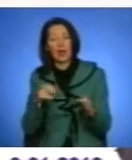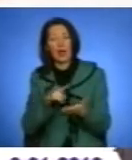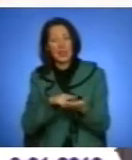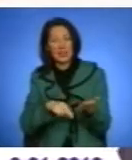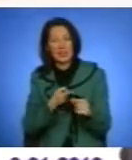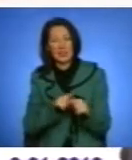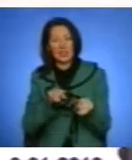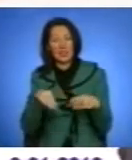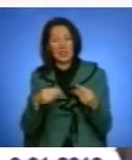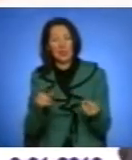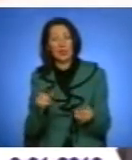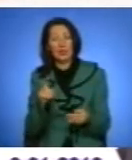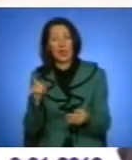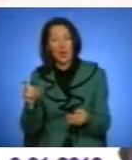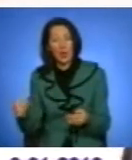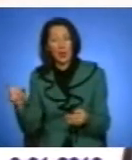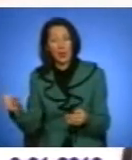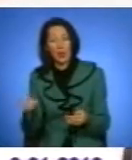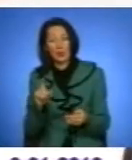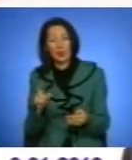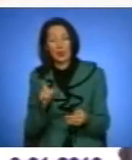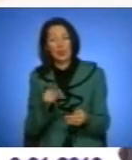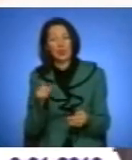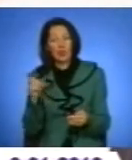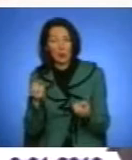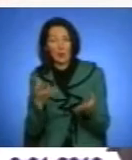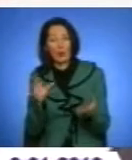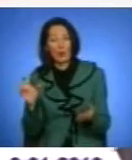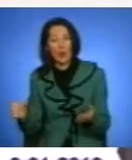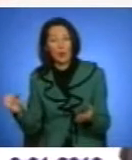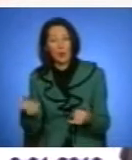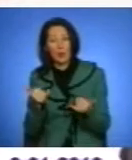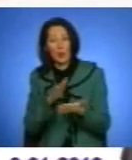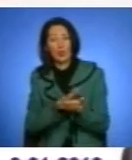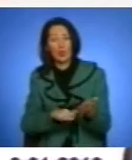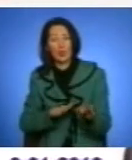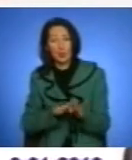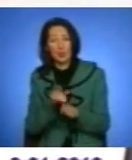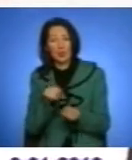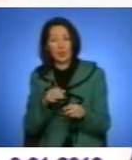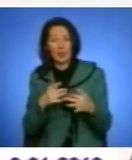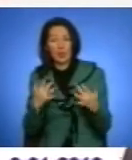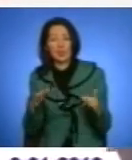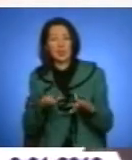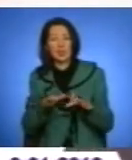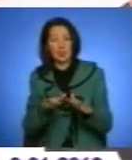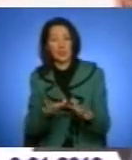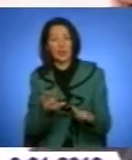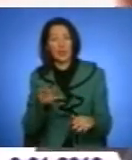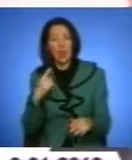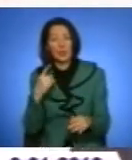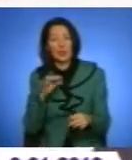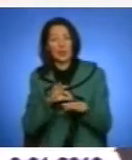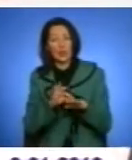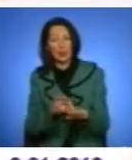надаються суб'єктам господарювання або громадянам пересічним для подальшого здійснення ними певних дій. В області